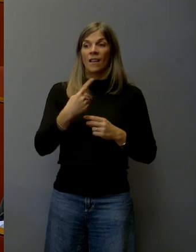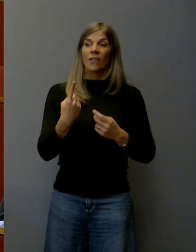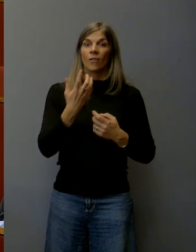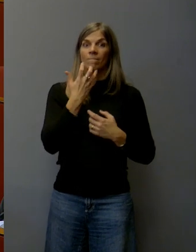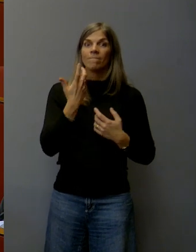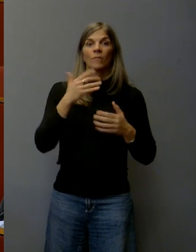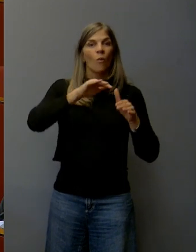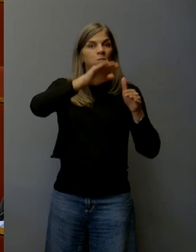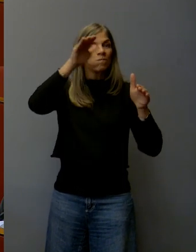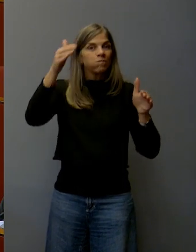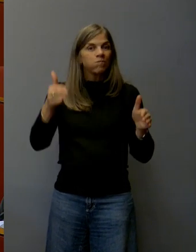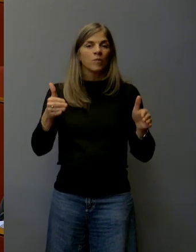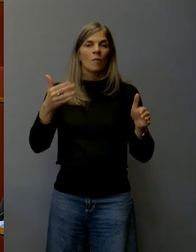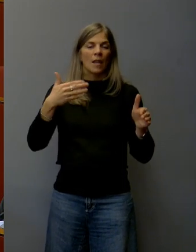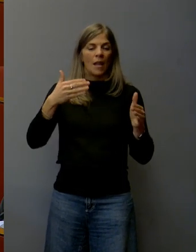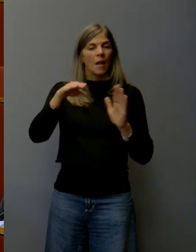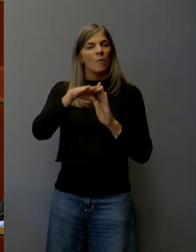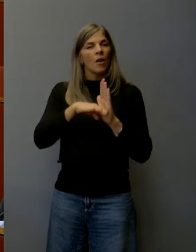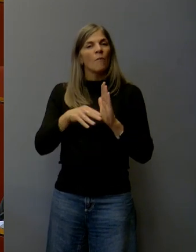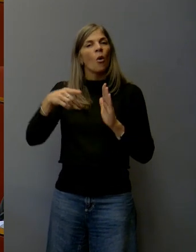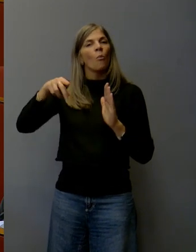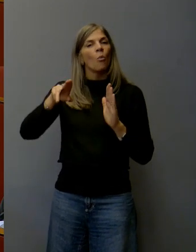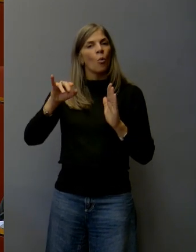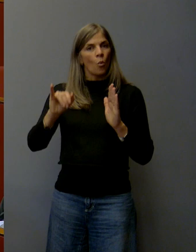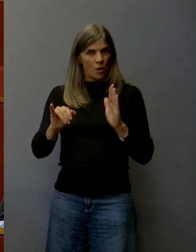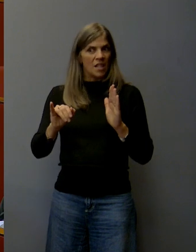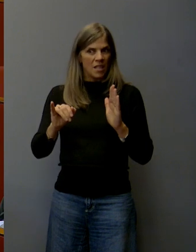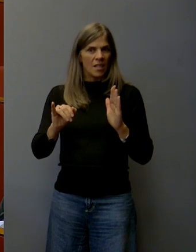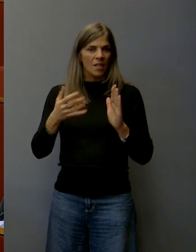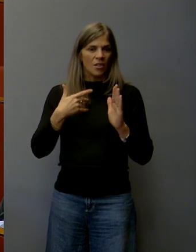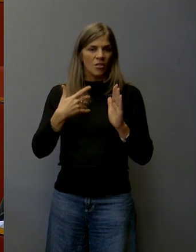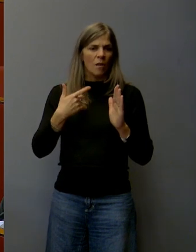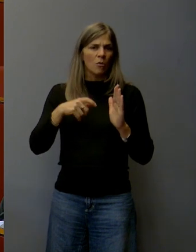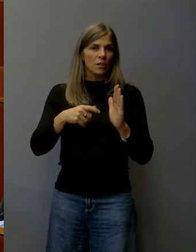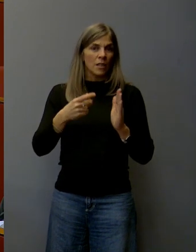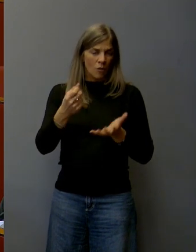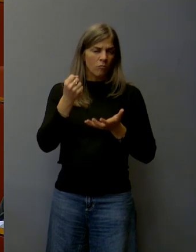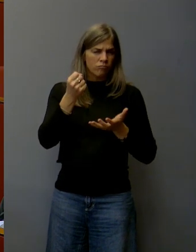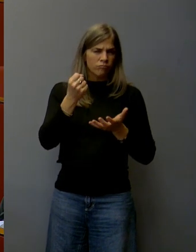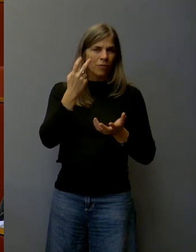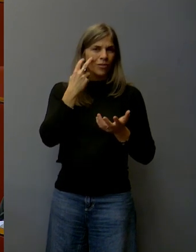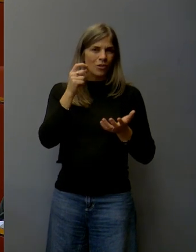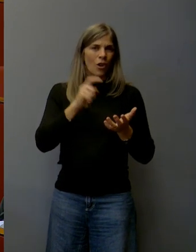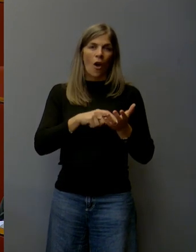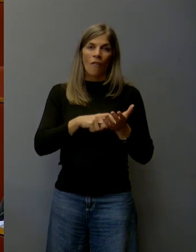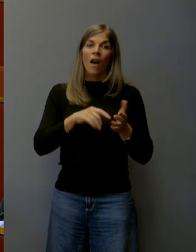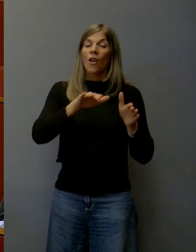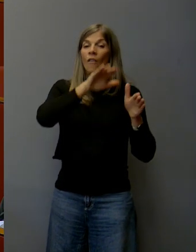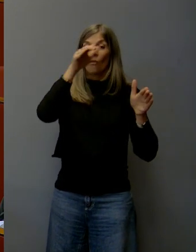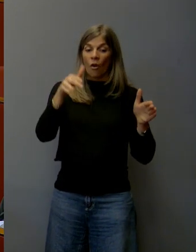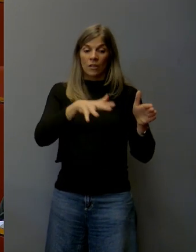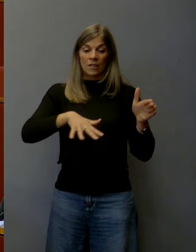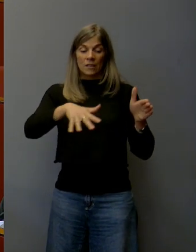urbanistico nel pui perché lì dovrebbero esserci le risorse e questi questi divoltini già ci sono e